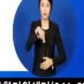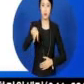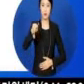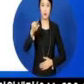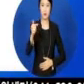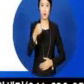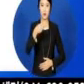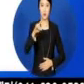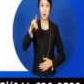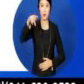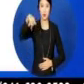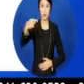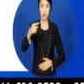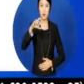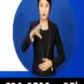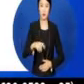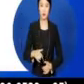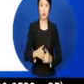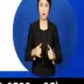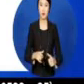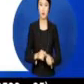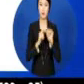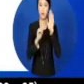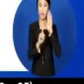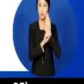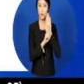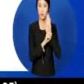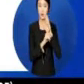선테크에서 총무 및 일반 사무원을 모집합니다.